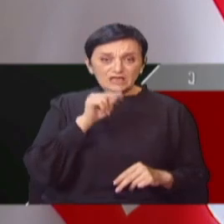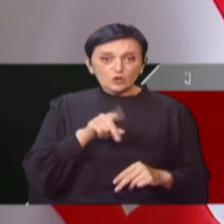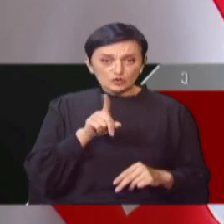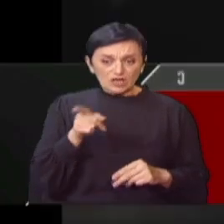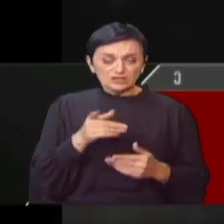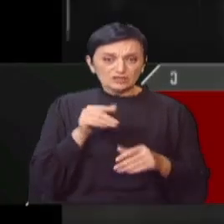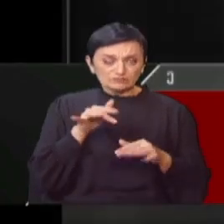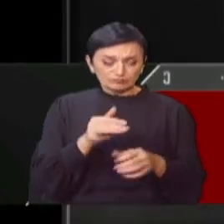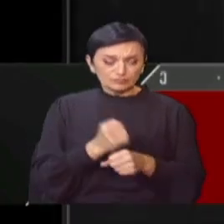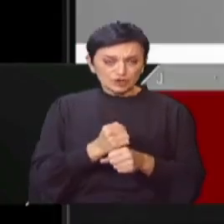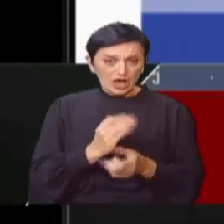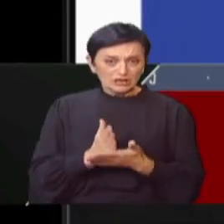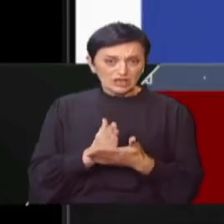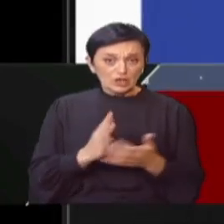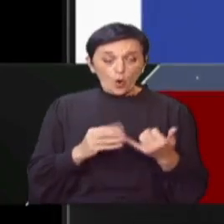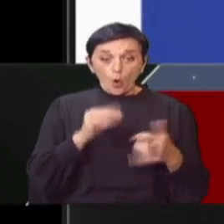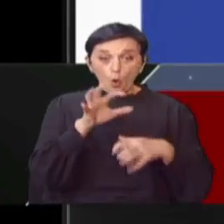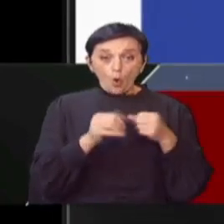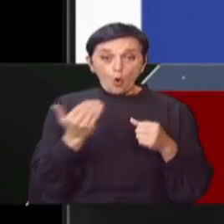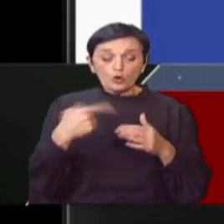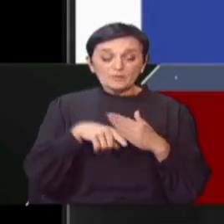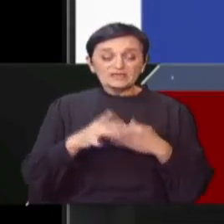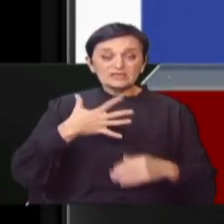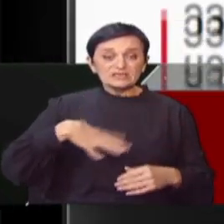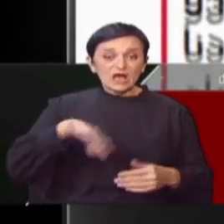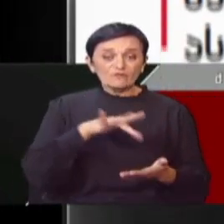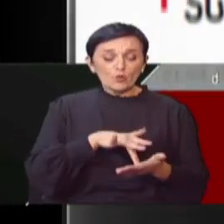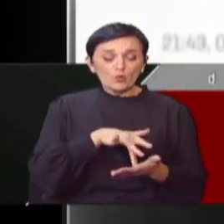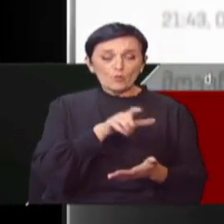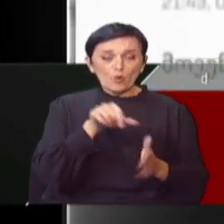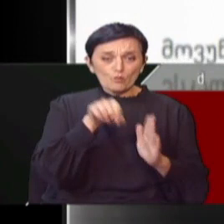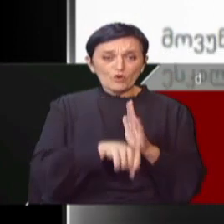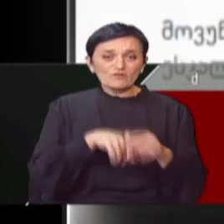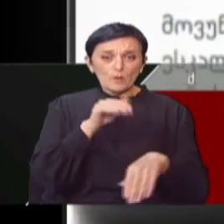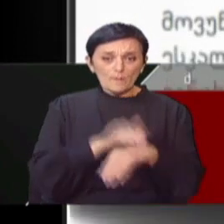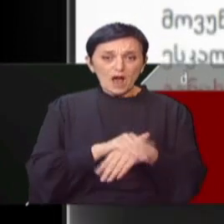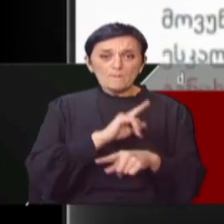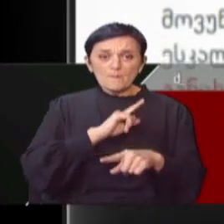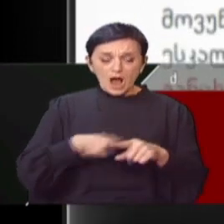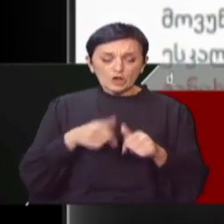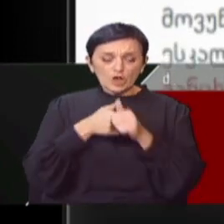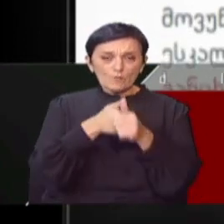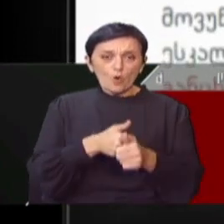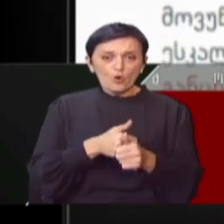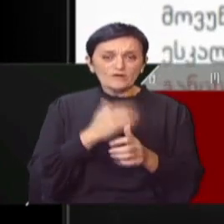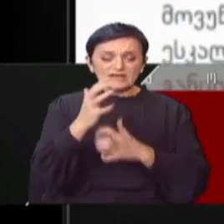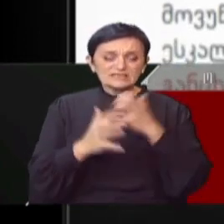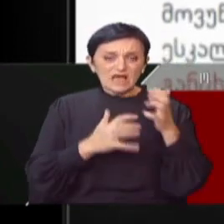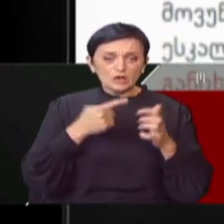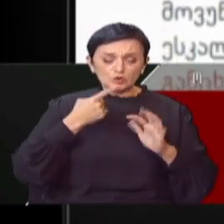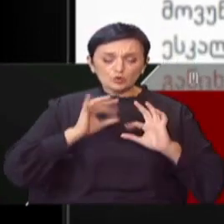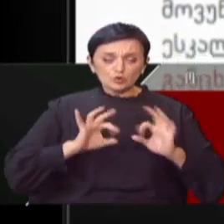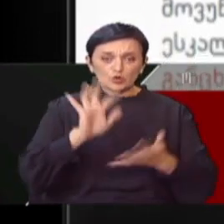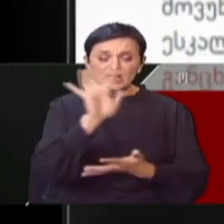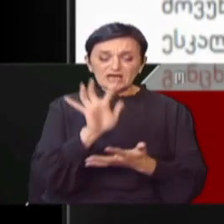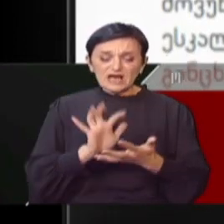აქვთ ჩადენილი. ოკუპანტების მიერ საქართველოს მოქალაქის მკვლელობის ფაქტს მალევე მოჰყვა საერთაშორისო გამოხმაურება.